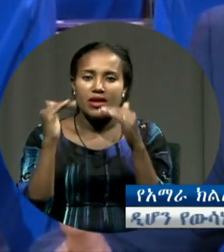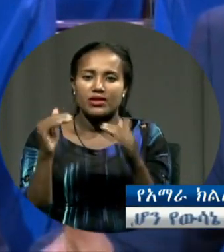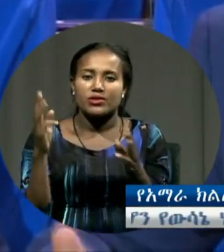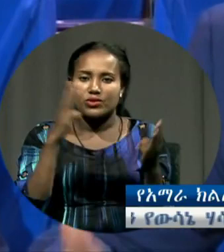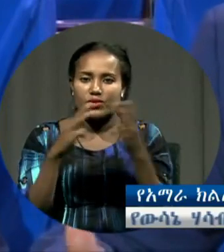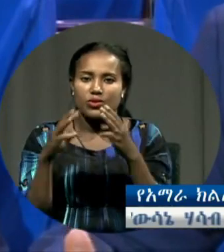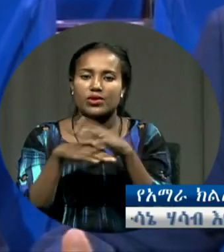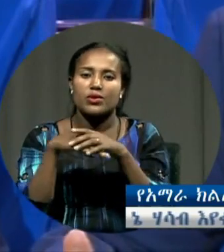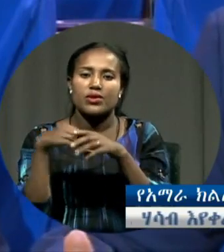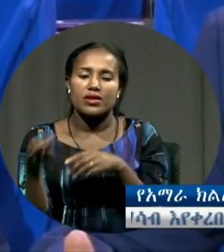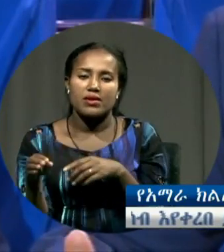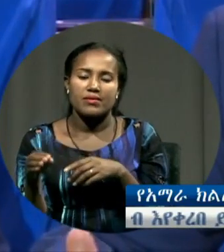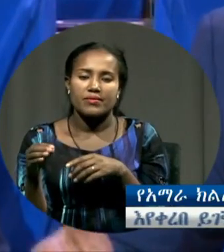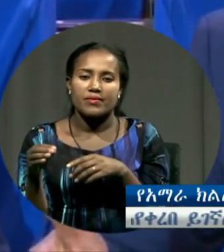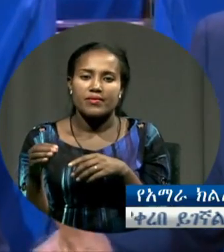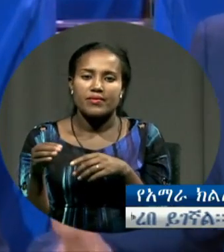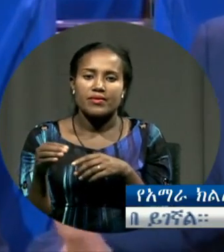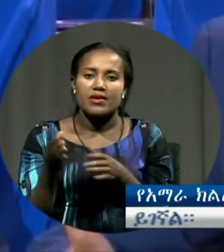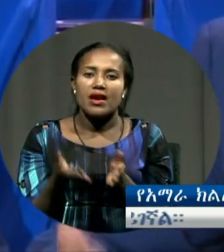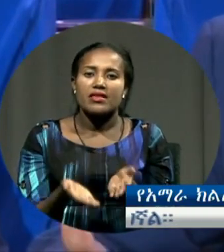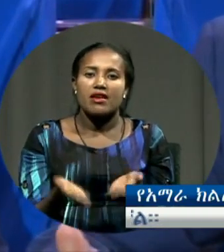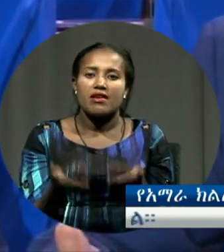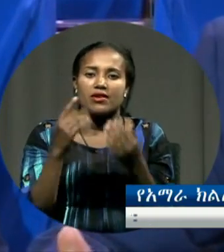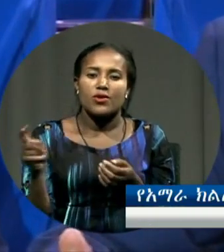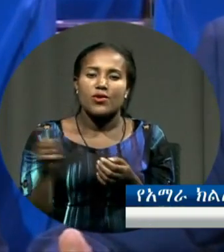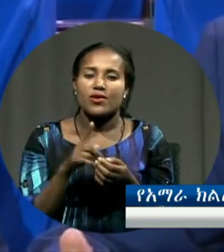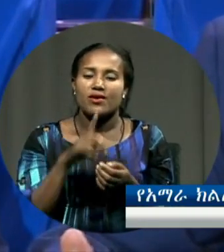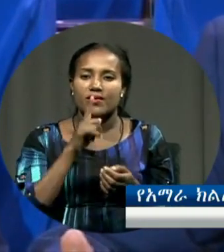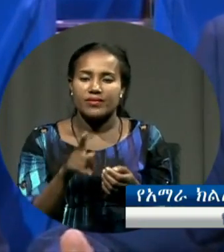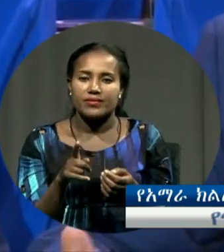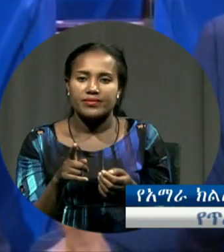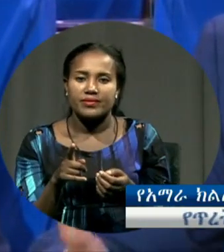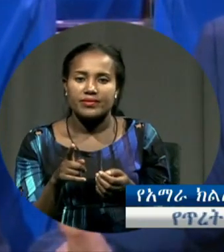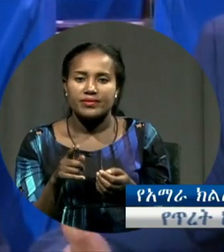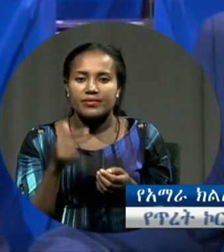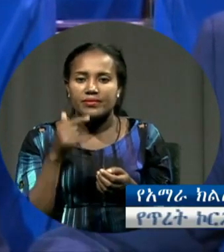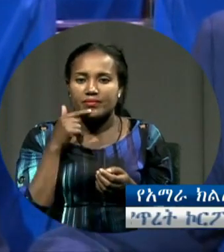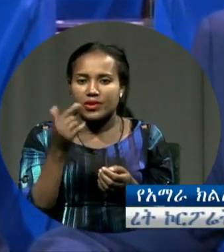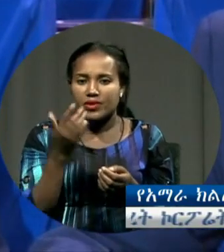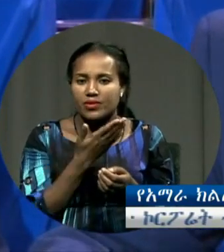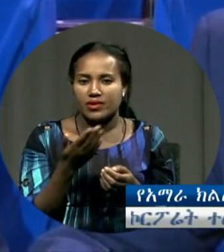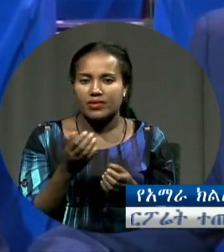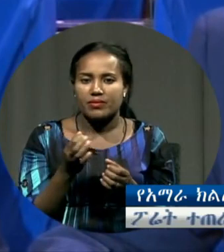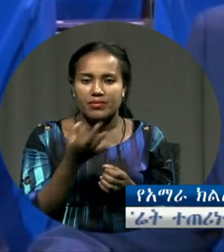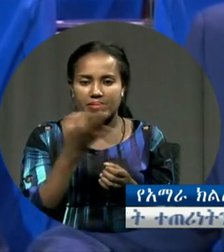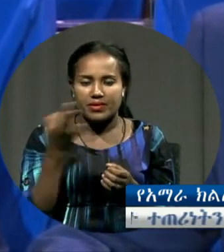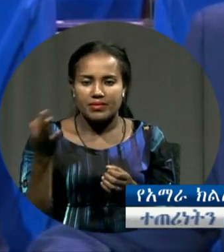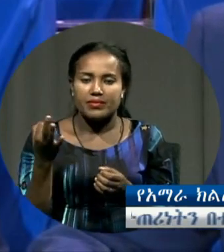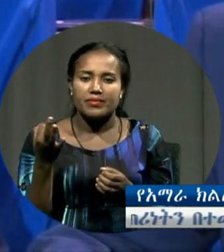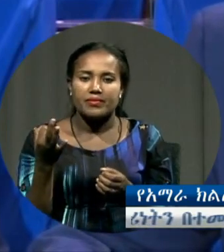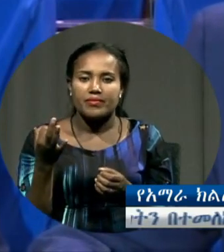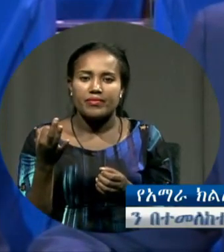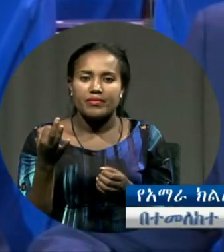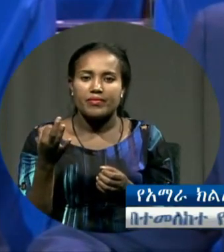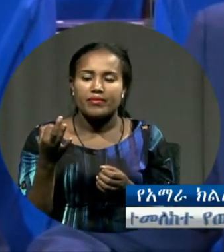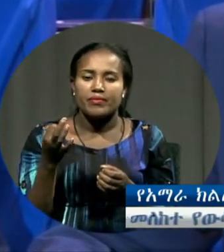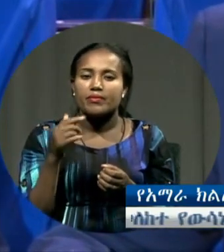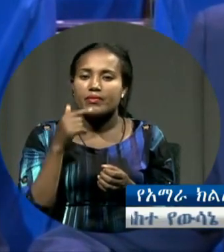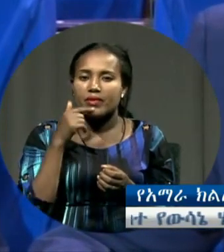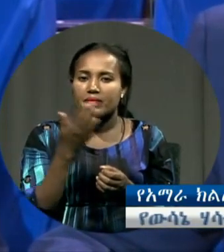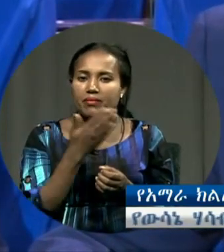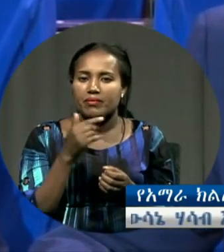ከችግሩ እየወጣ አትራፊ የሆነ ነው የሚለው ነገር በደንብ ቢነሳ